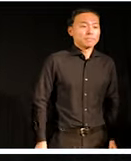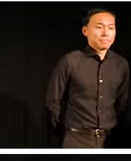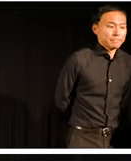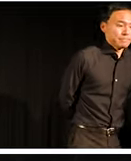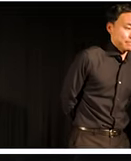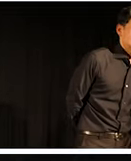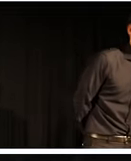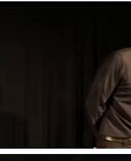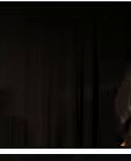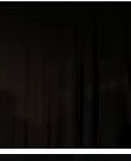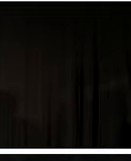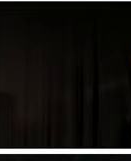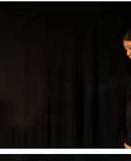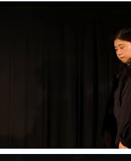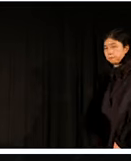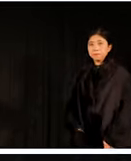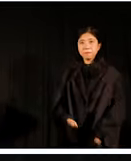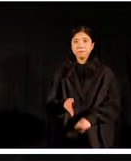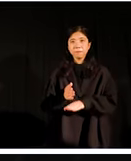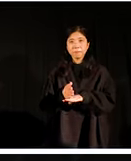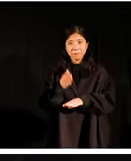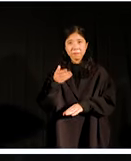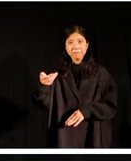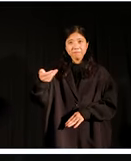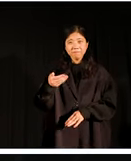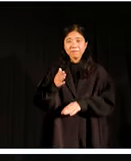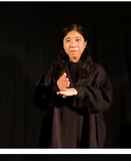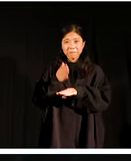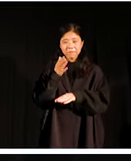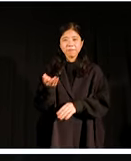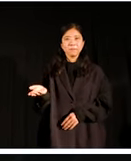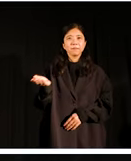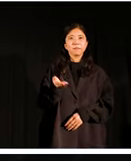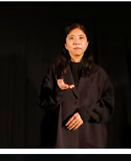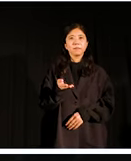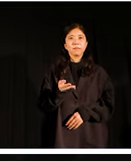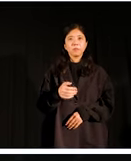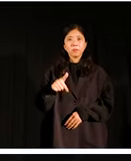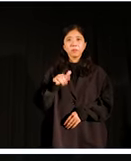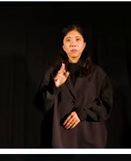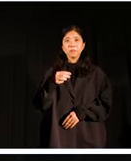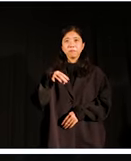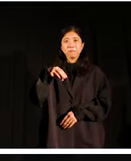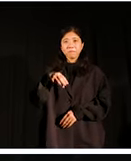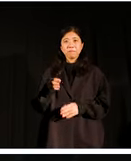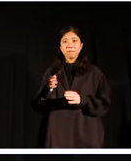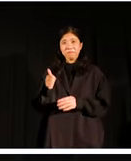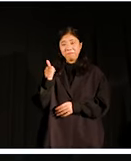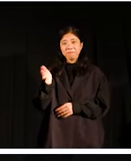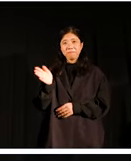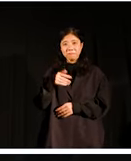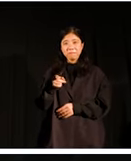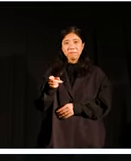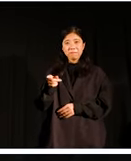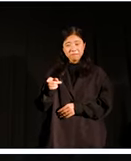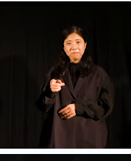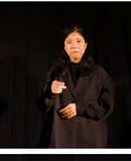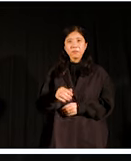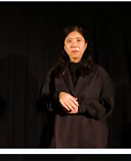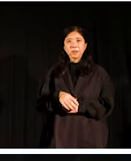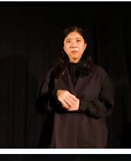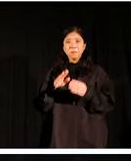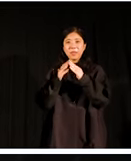ござい質問もありがとうございましたそして続いてはですね不満館長に子供は町田市の私立